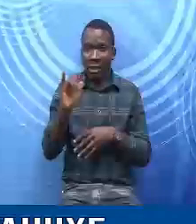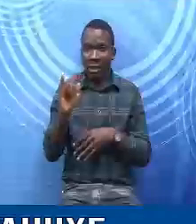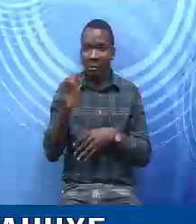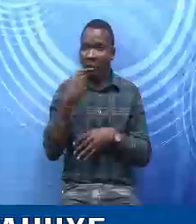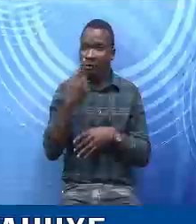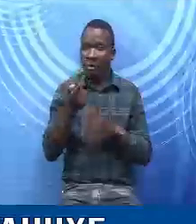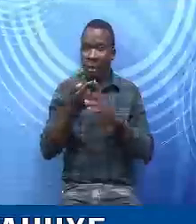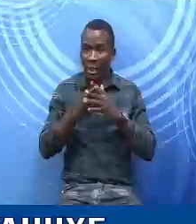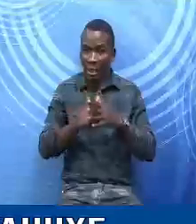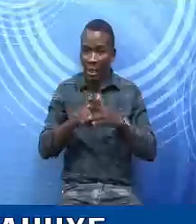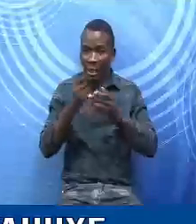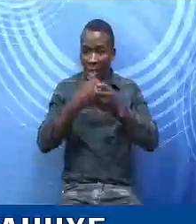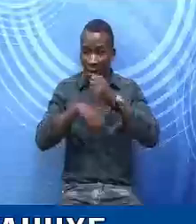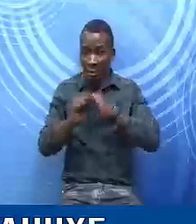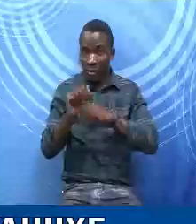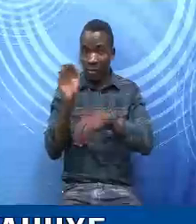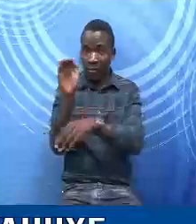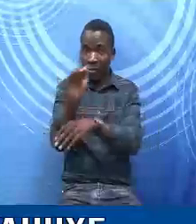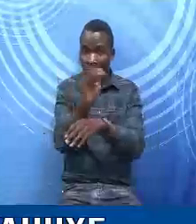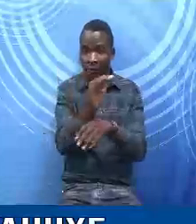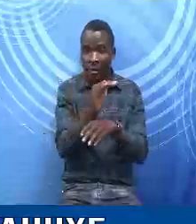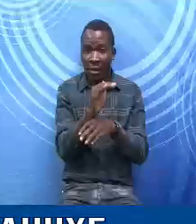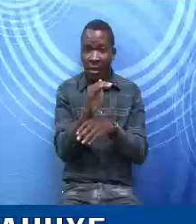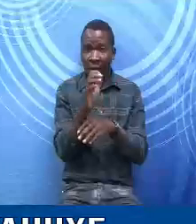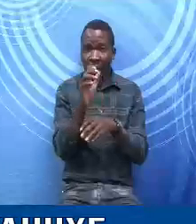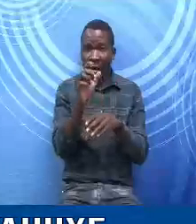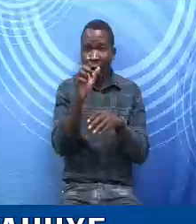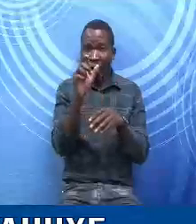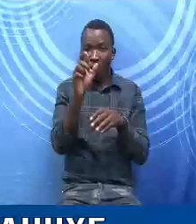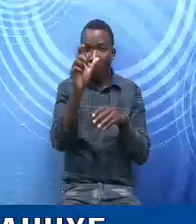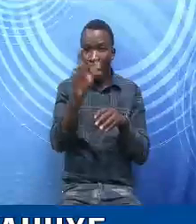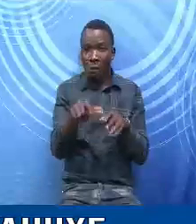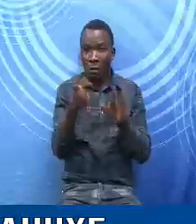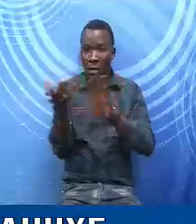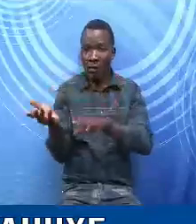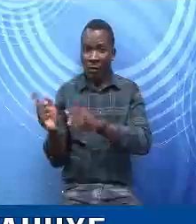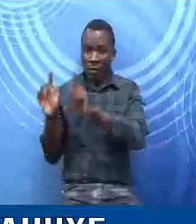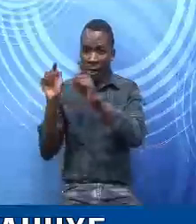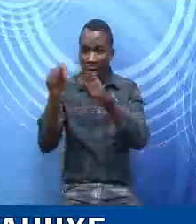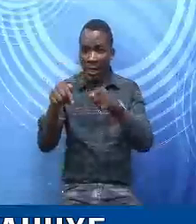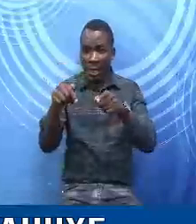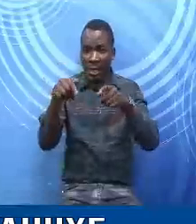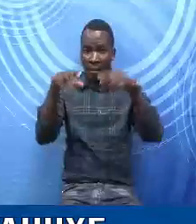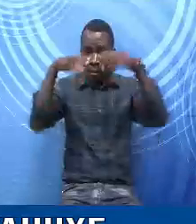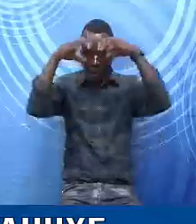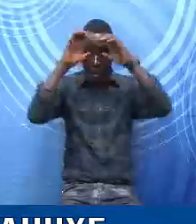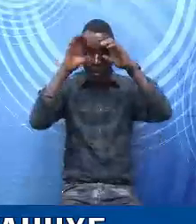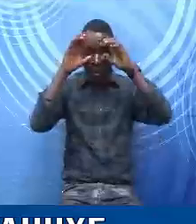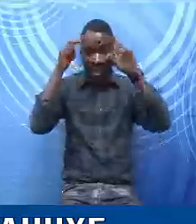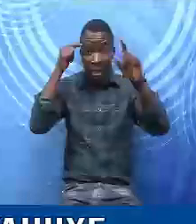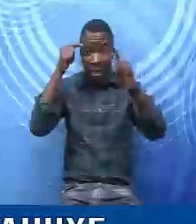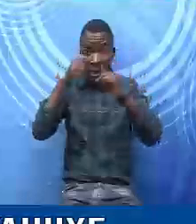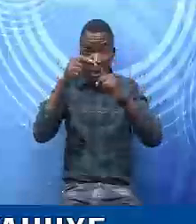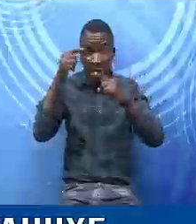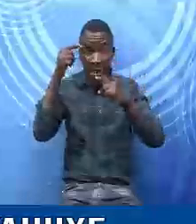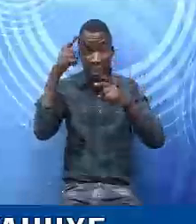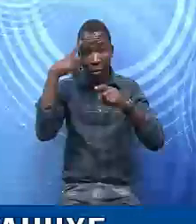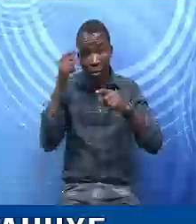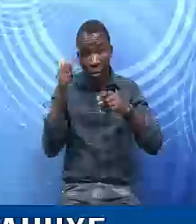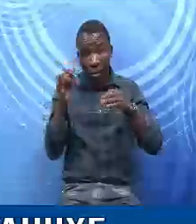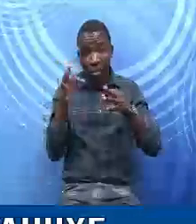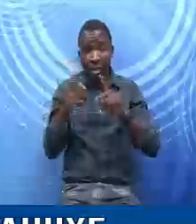by'iperereza umurambo wajyanywe muri Rwanda Forensic Laboratory bigamije kugira ngo hamenyekane niba ari ukwiyahura